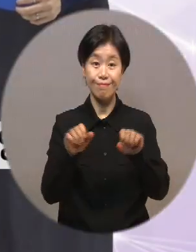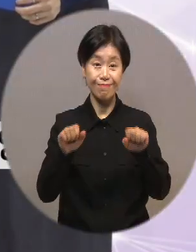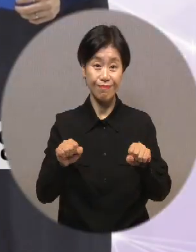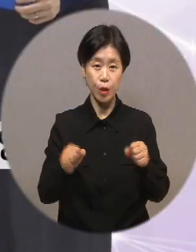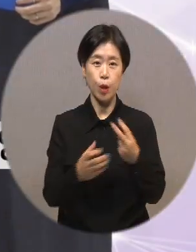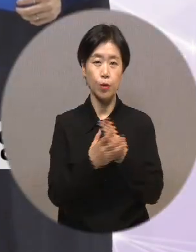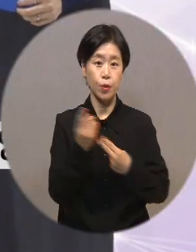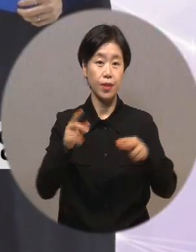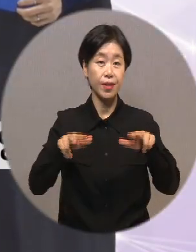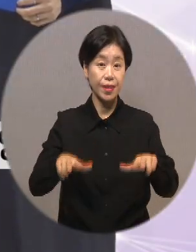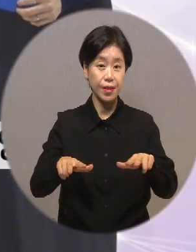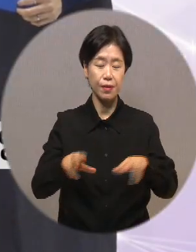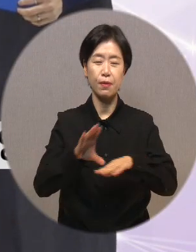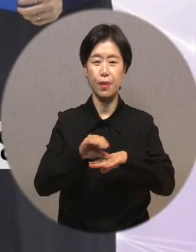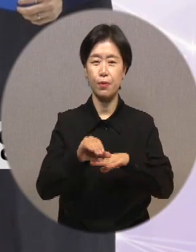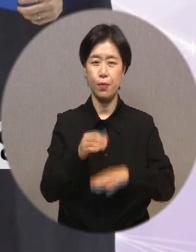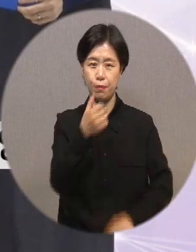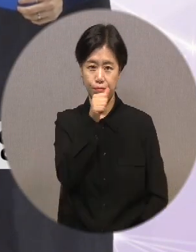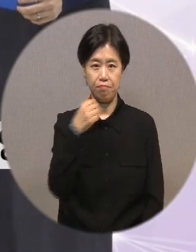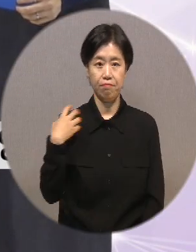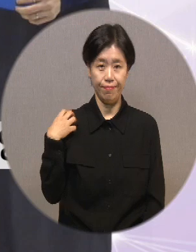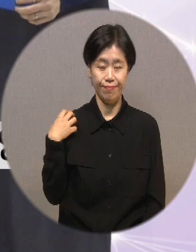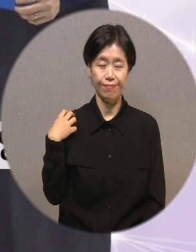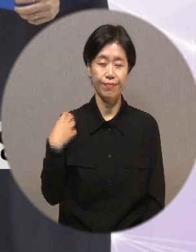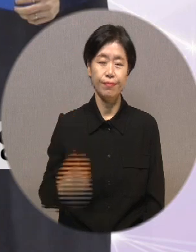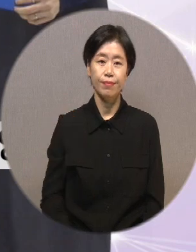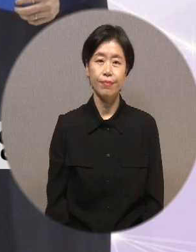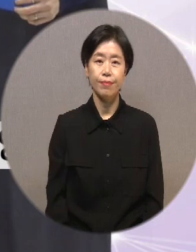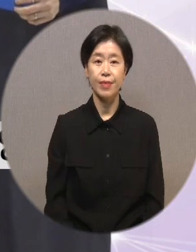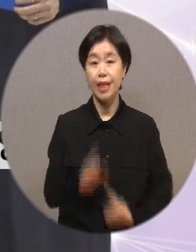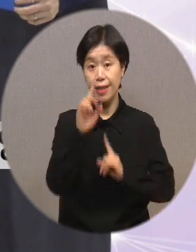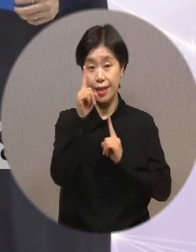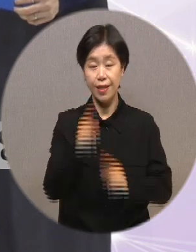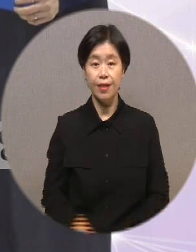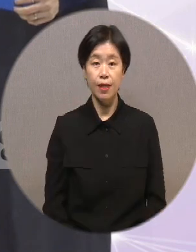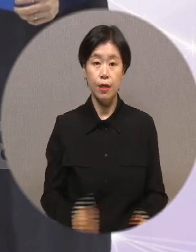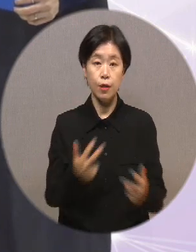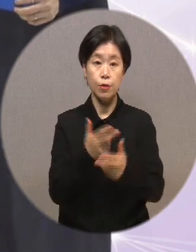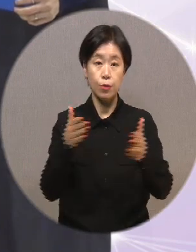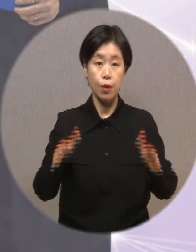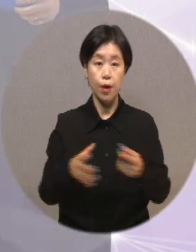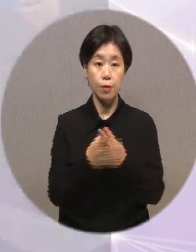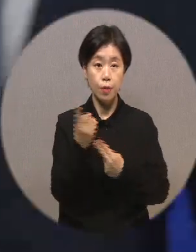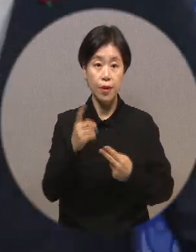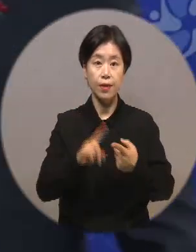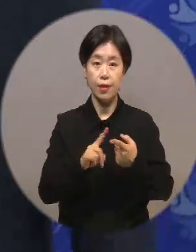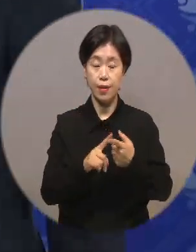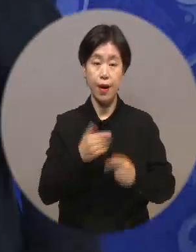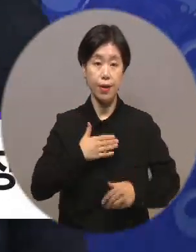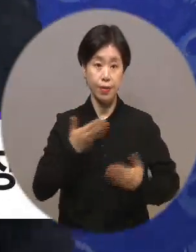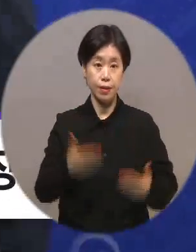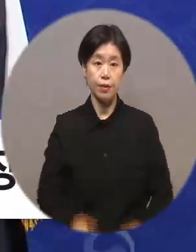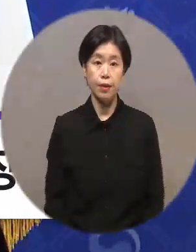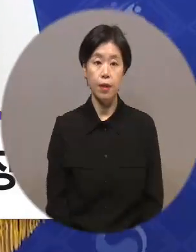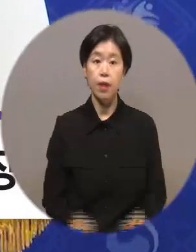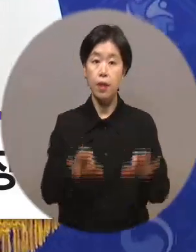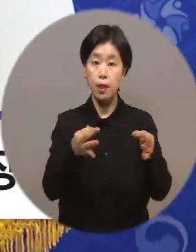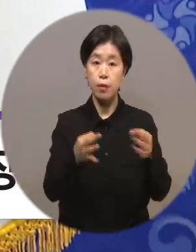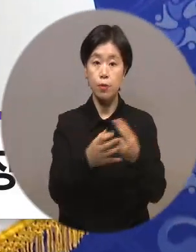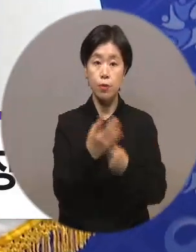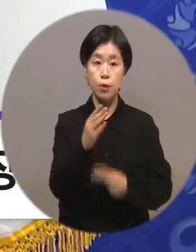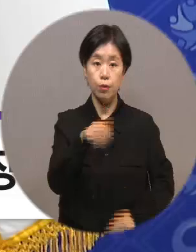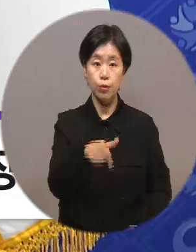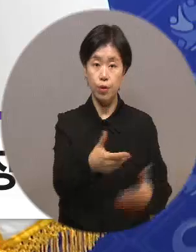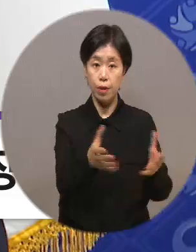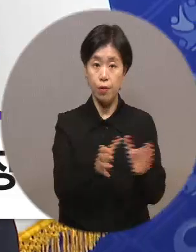안녕하십니까. 통일나우의 이영아입니다. 한 주간의 통일 소식 브리핑에서 전해드립니다. 김영호 통일부 장관은